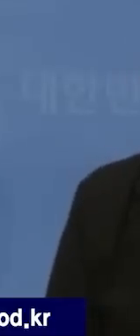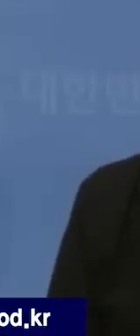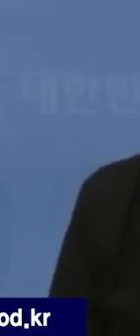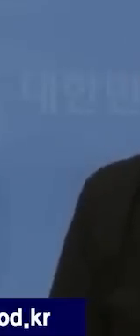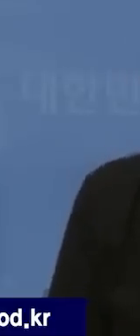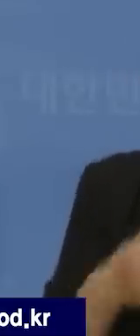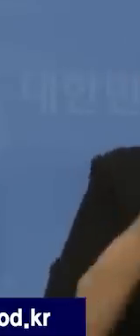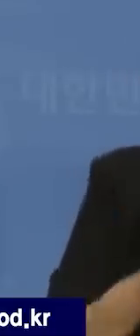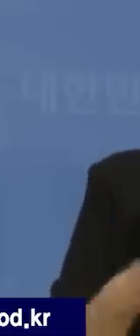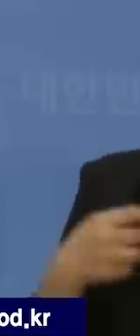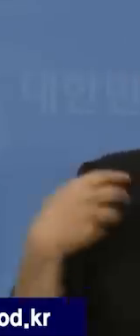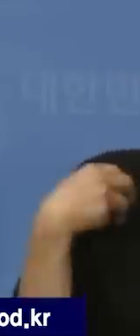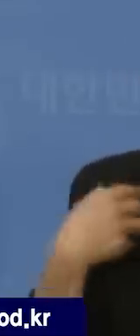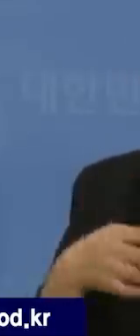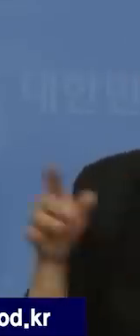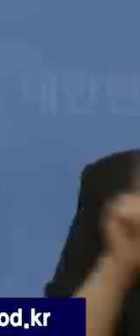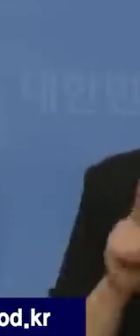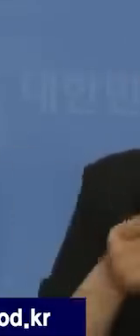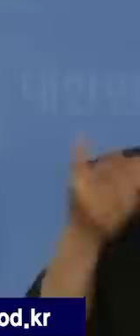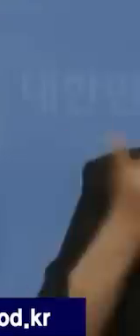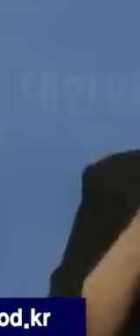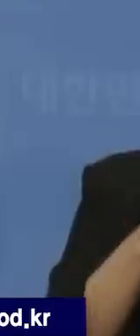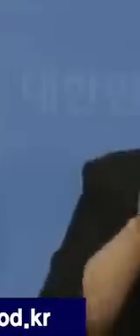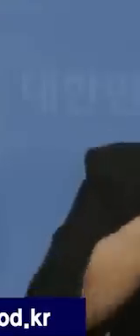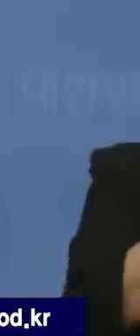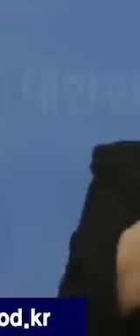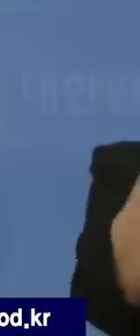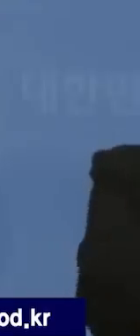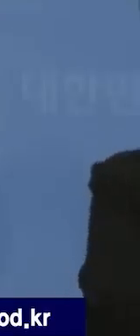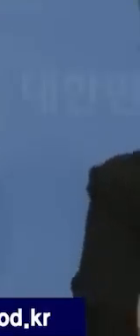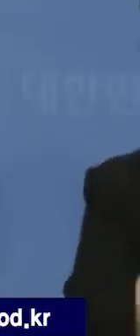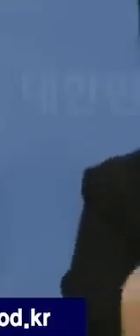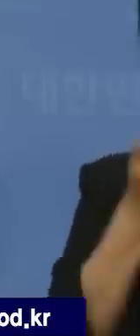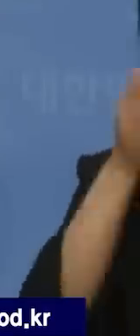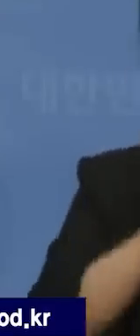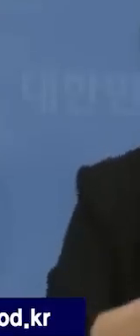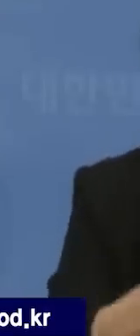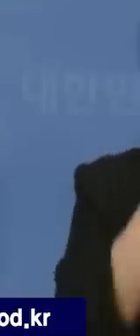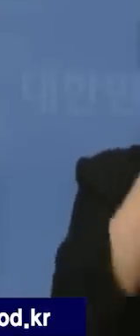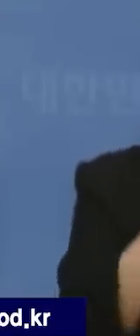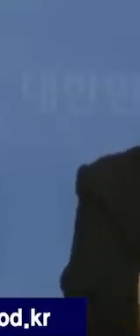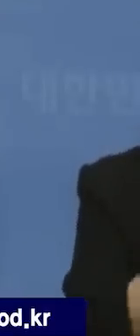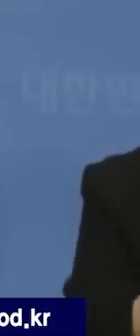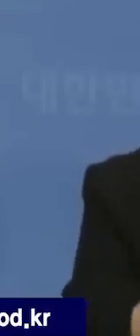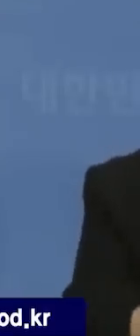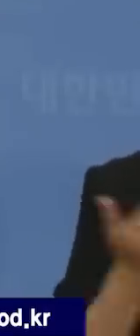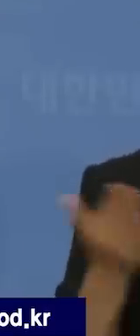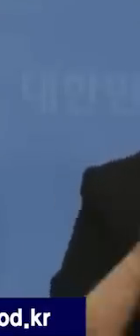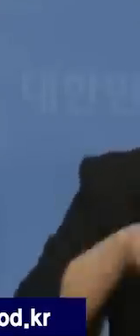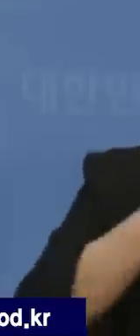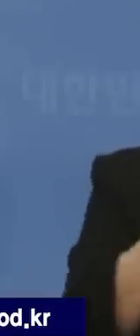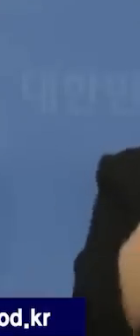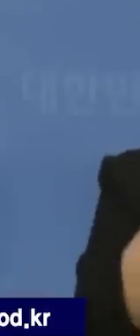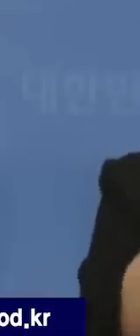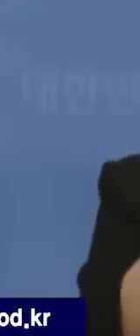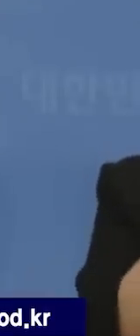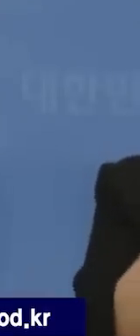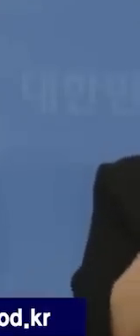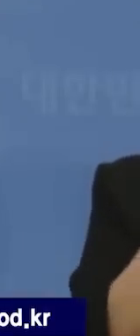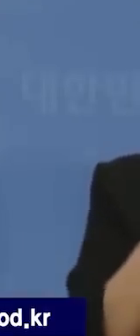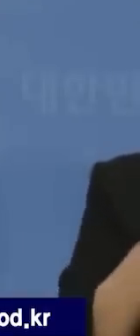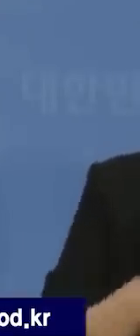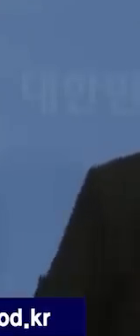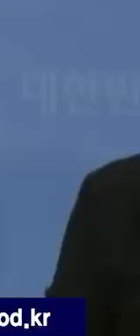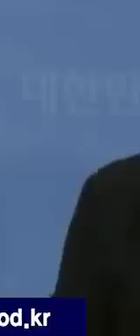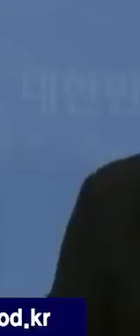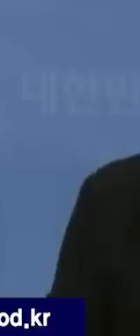윤석열 정부가 아무리 노동개혁이라고 호도를 해도 본질이 노동개혁임을 숨길 수 없습니다.